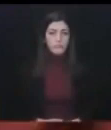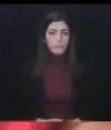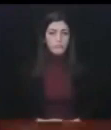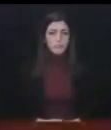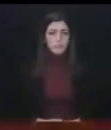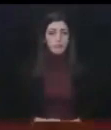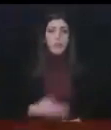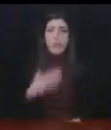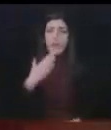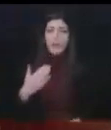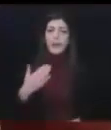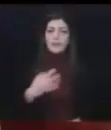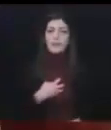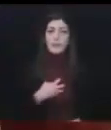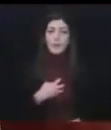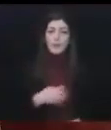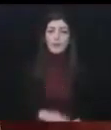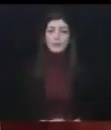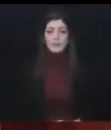Grazie Assessora Cenzi.